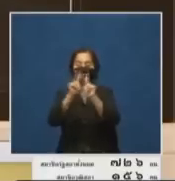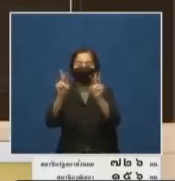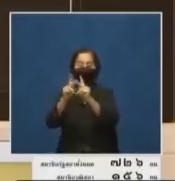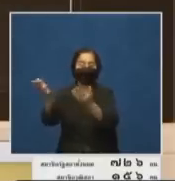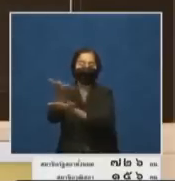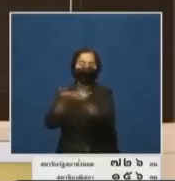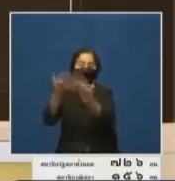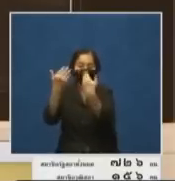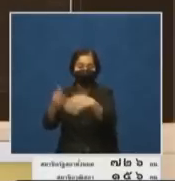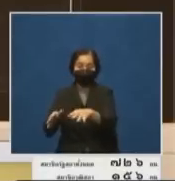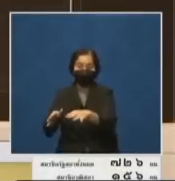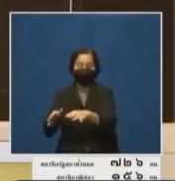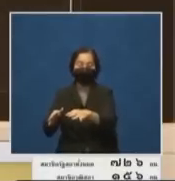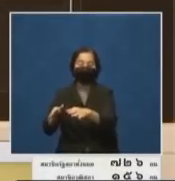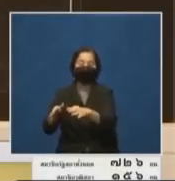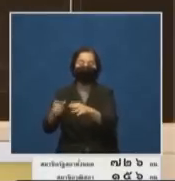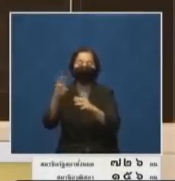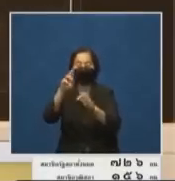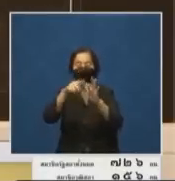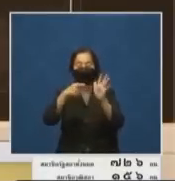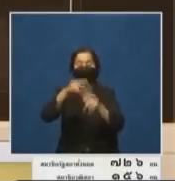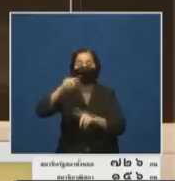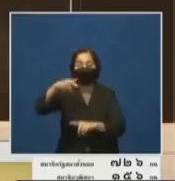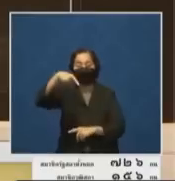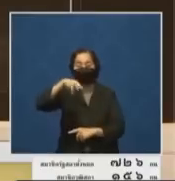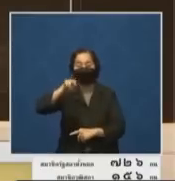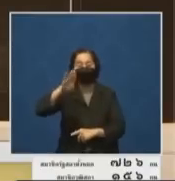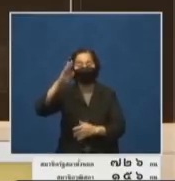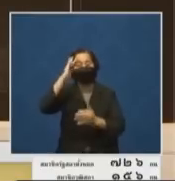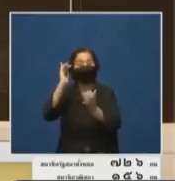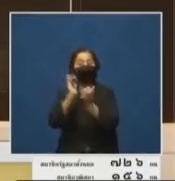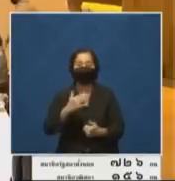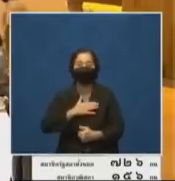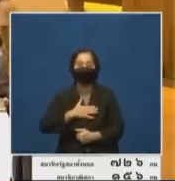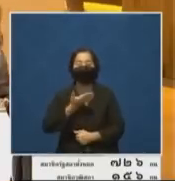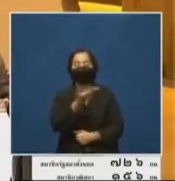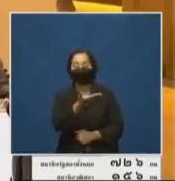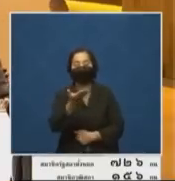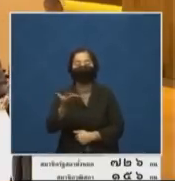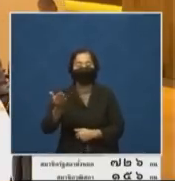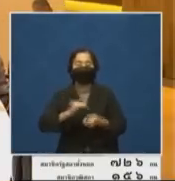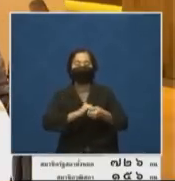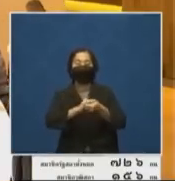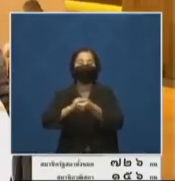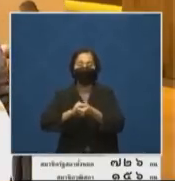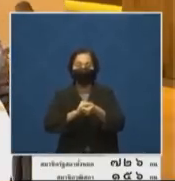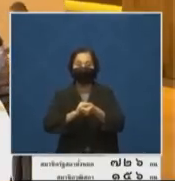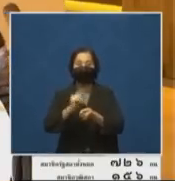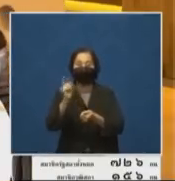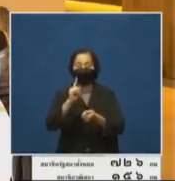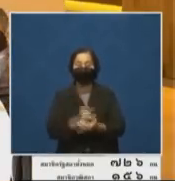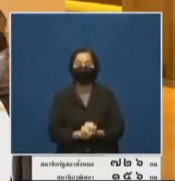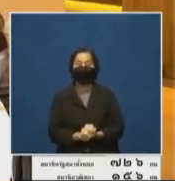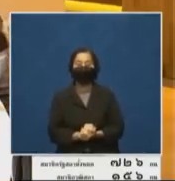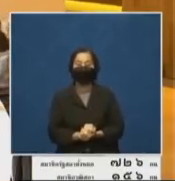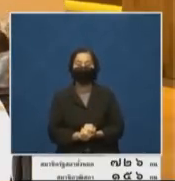ผู้กับ20ล้านสมมตินะคุณหนุ่ม ครับ มันยังไม่เห็นเรื่องแบบนี้เท่าไหร่ที่สำคัญที่ภาคประชาสัง